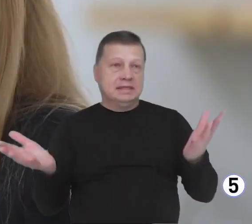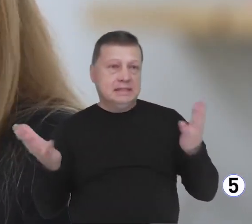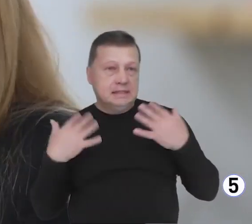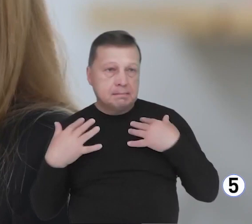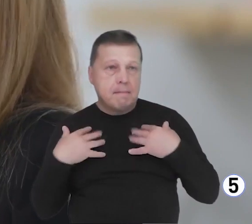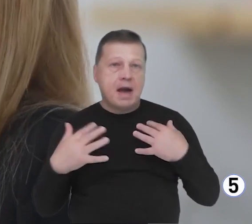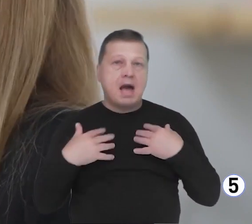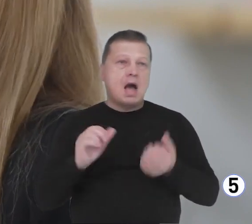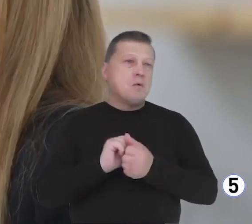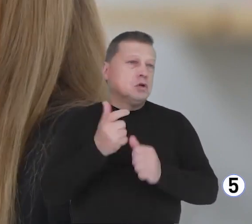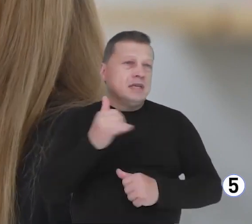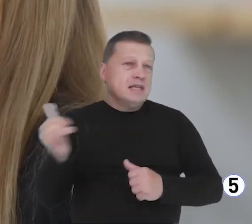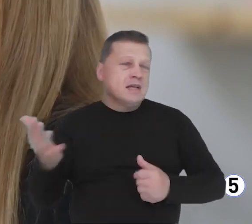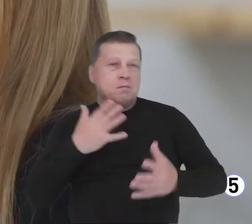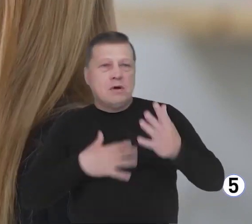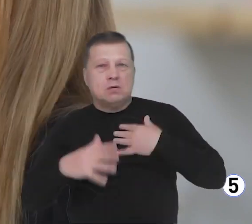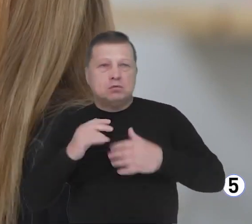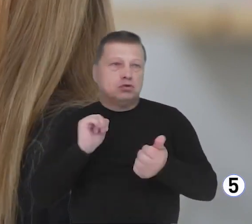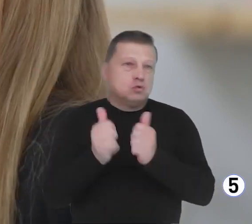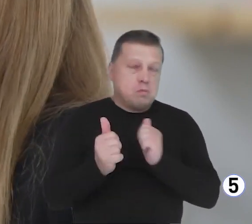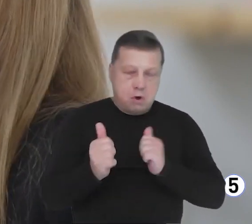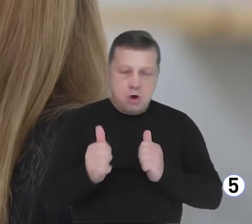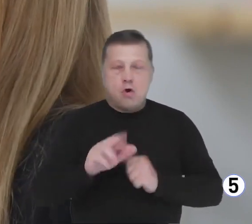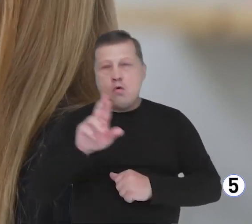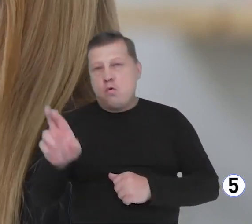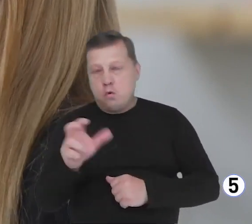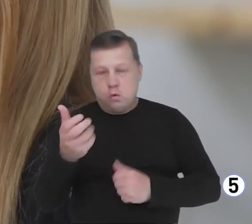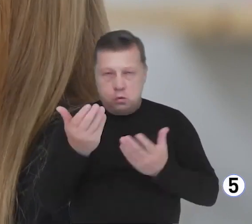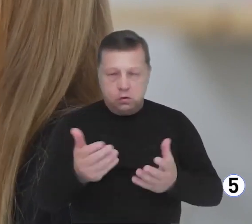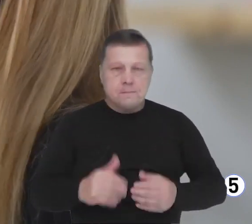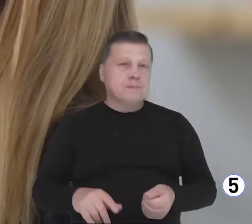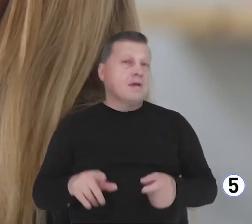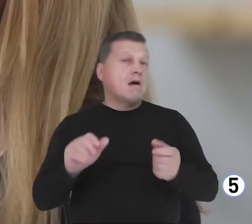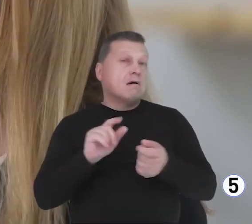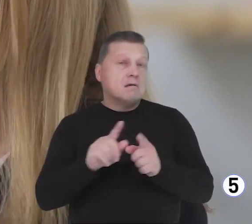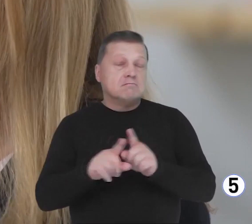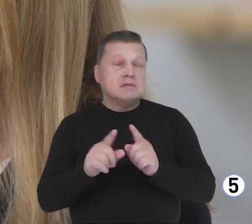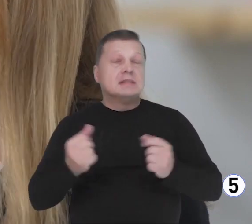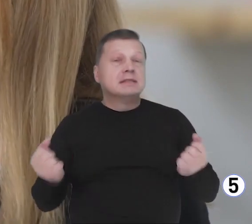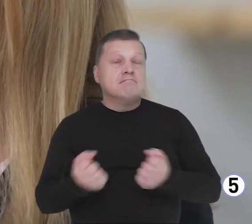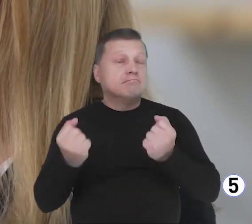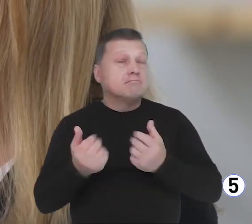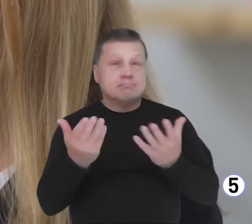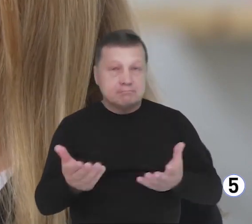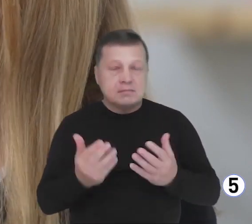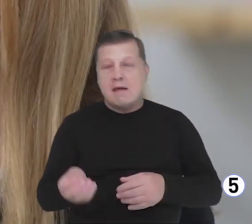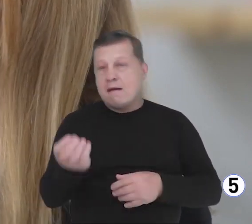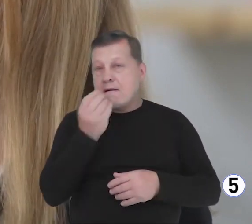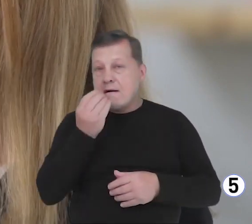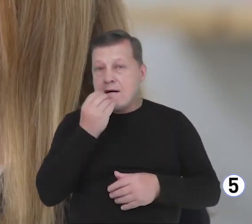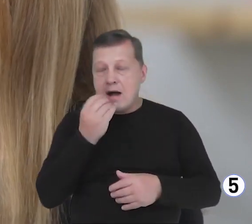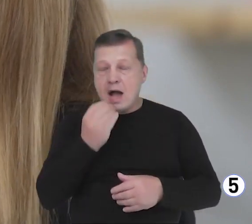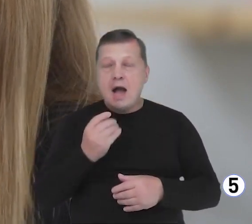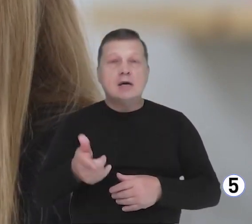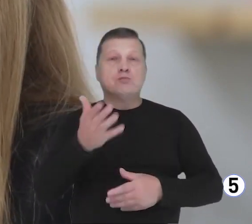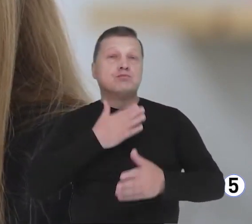na spacer albo jakąś ulubioną, przyjemną formę sportu lub innego ruchu. Oraz starajmy się, żeby to żywienie było